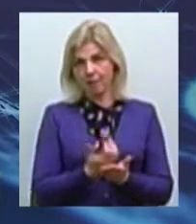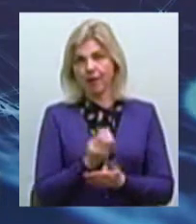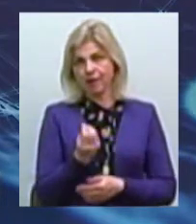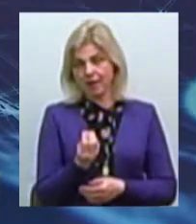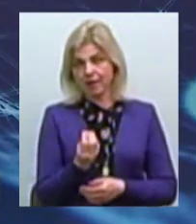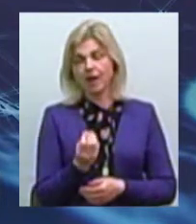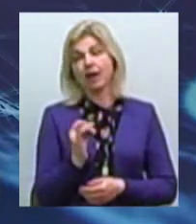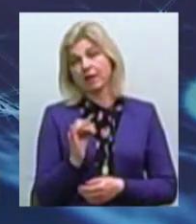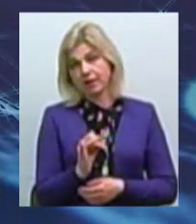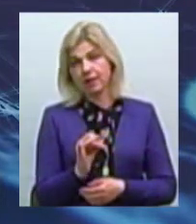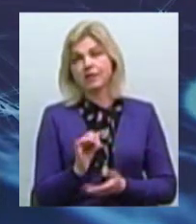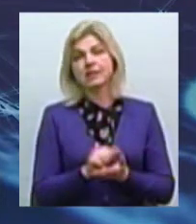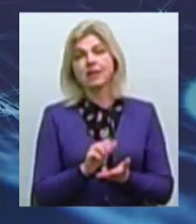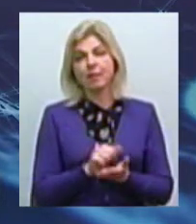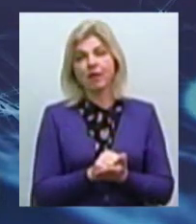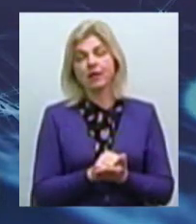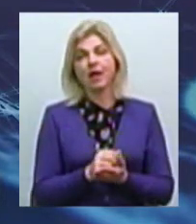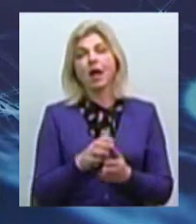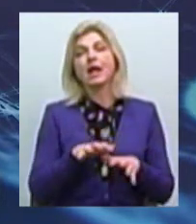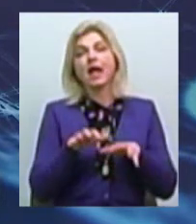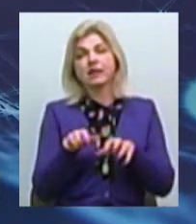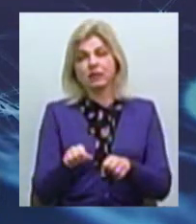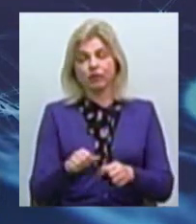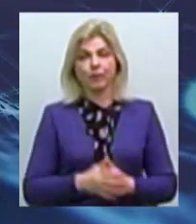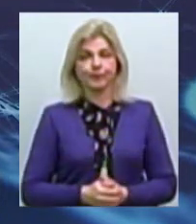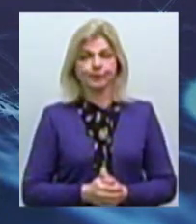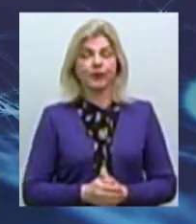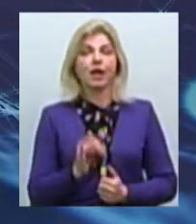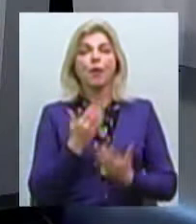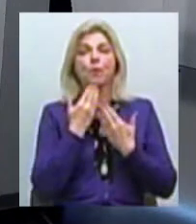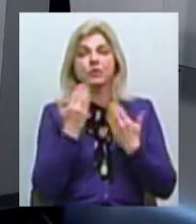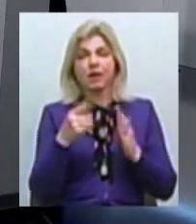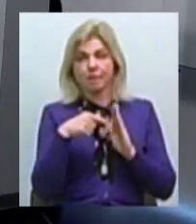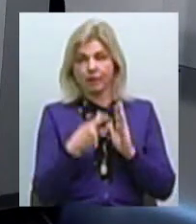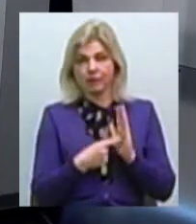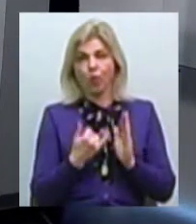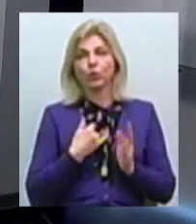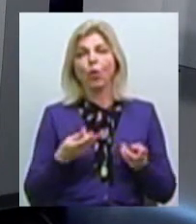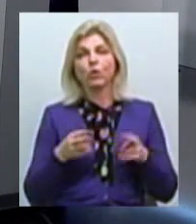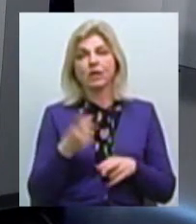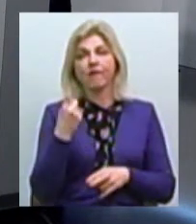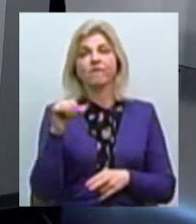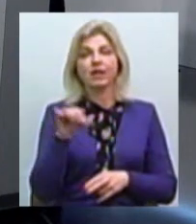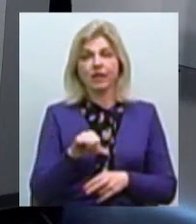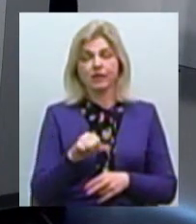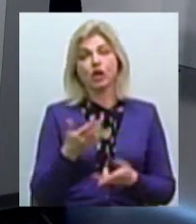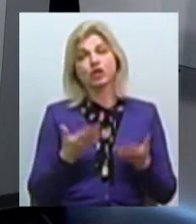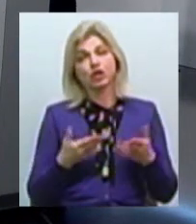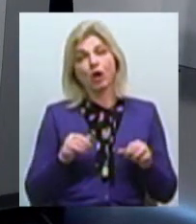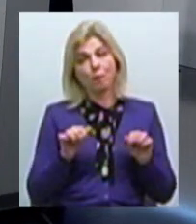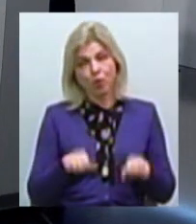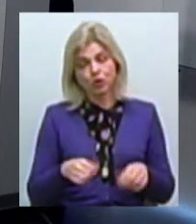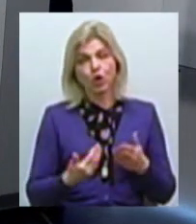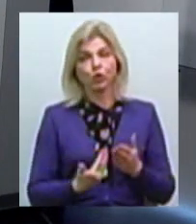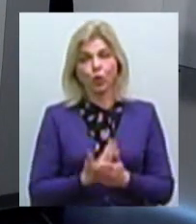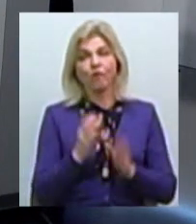ну и занимались рейдерством до крыла и астане об итане явно завышается хвалы на будь ласка ты сможешь сильного